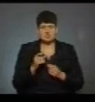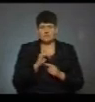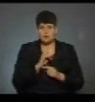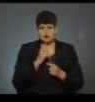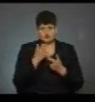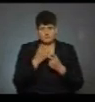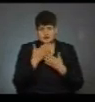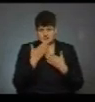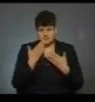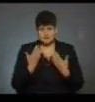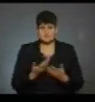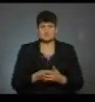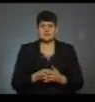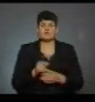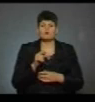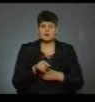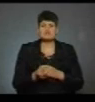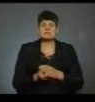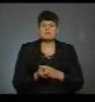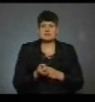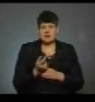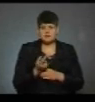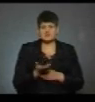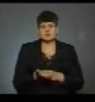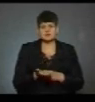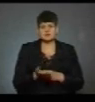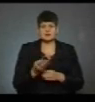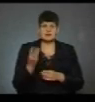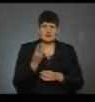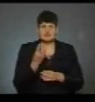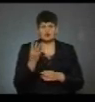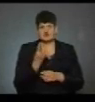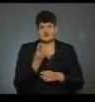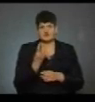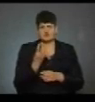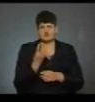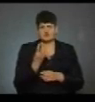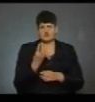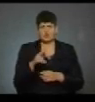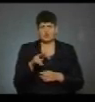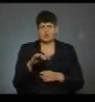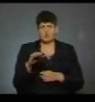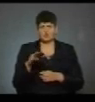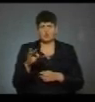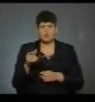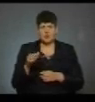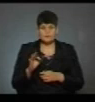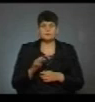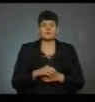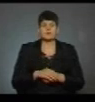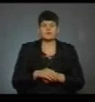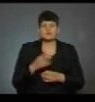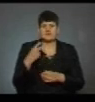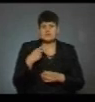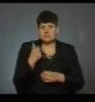немає. Ну, все-таки, якщо буде це рішення? Вона з'явиться десь 3-4 листопада, лютого, вибачте,